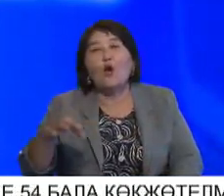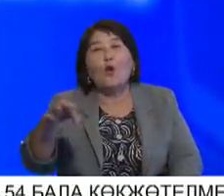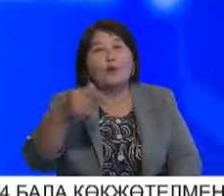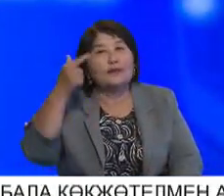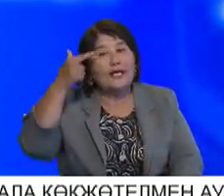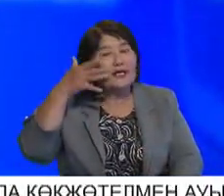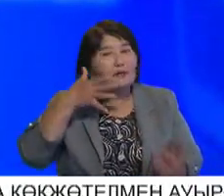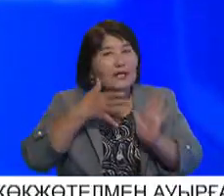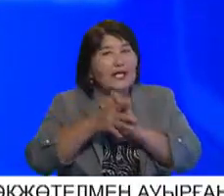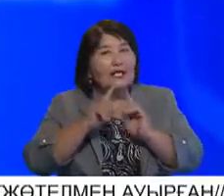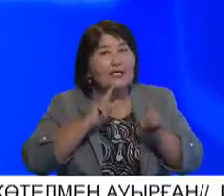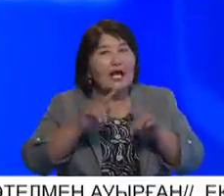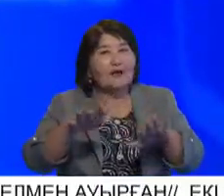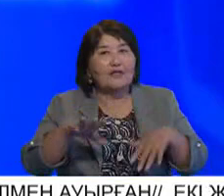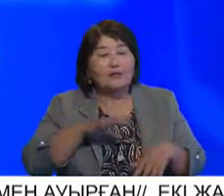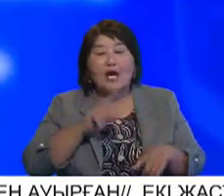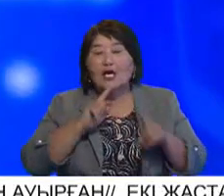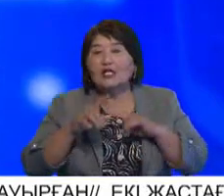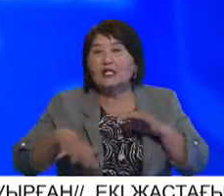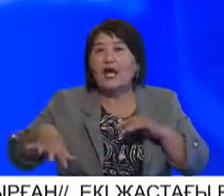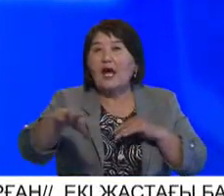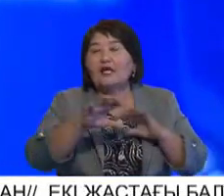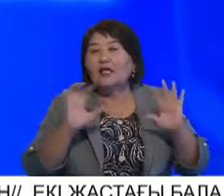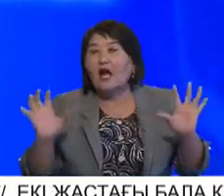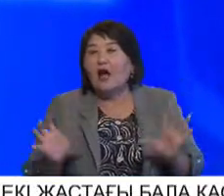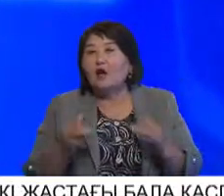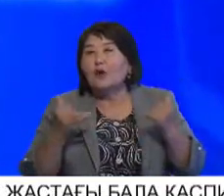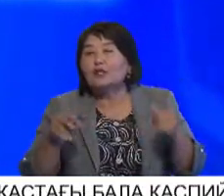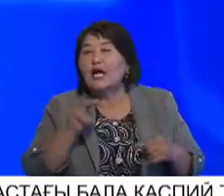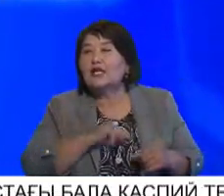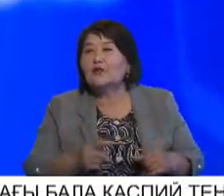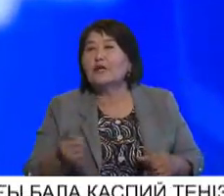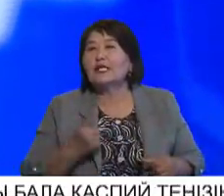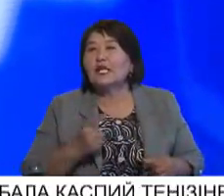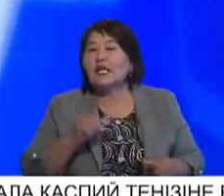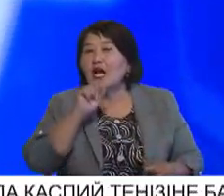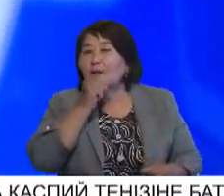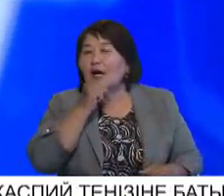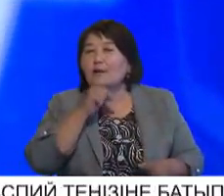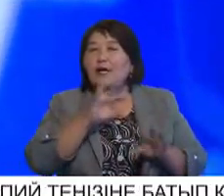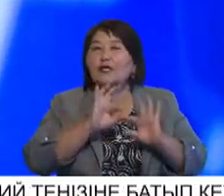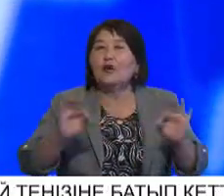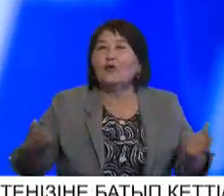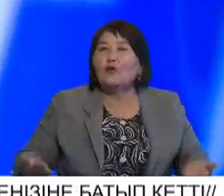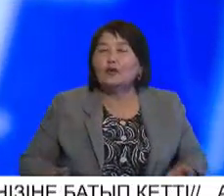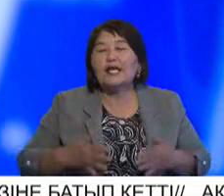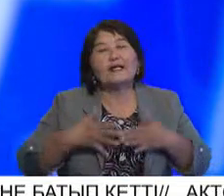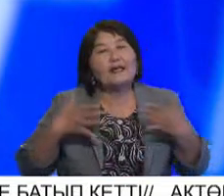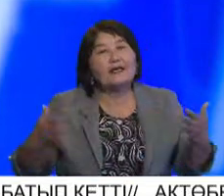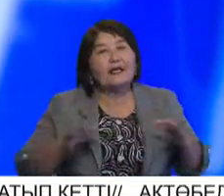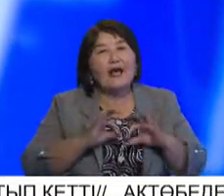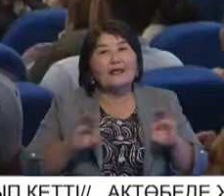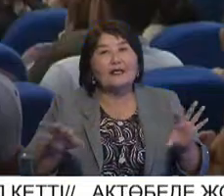облыстық ғылыми-танымдық конференция өтті. Жиында айналасына қамқорлық танытып, еңбегімен дараланған бабаның өнегелі өмірі туралы кеңінен